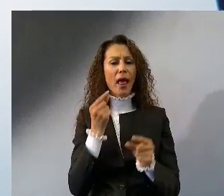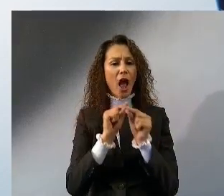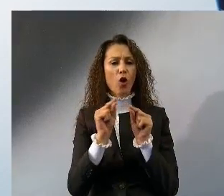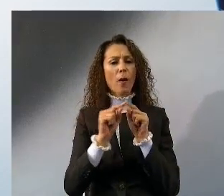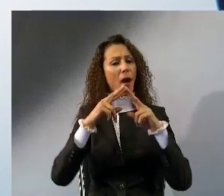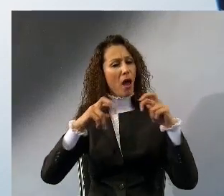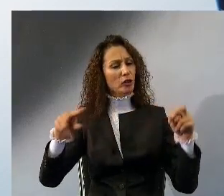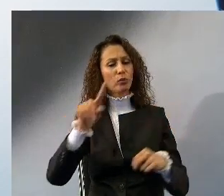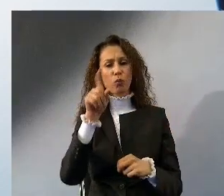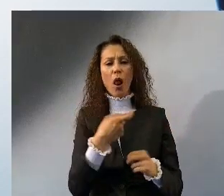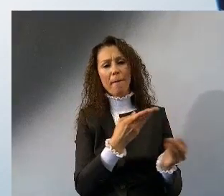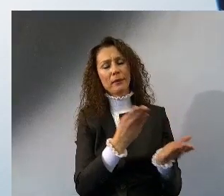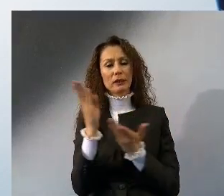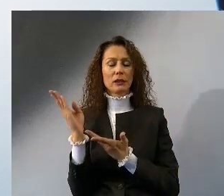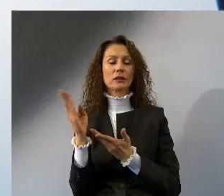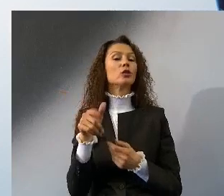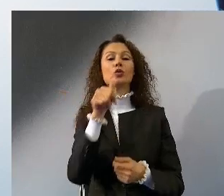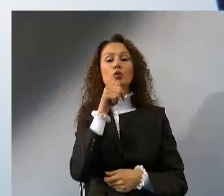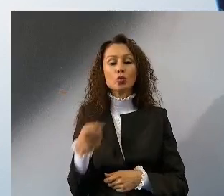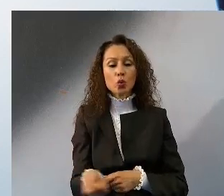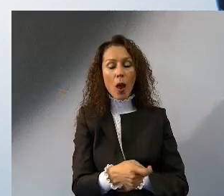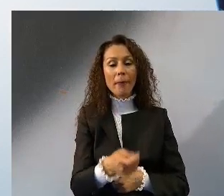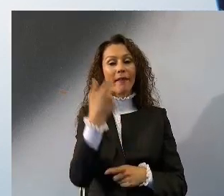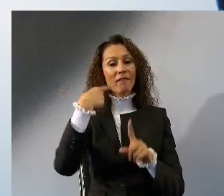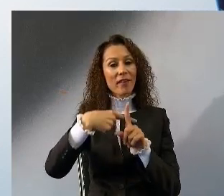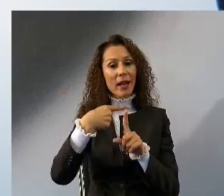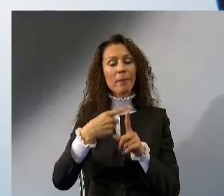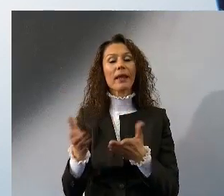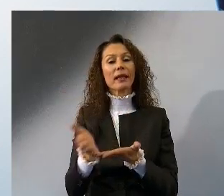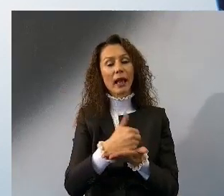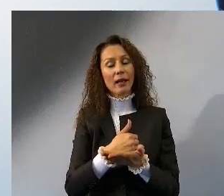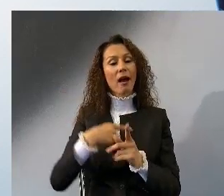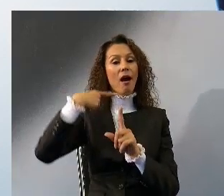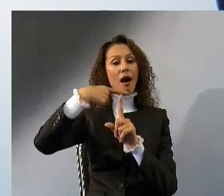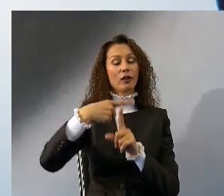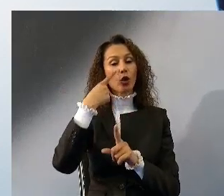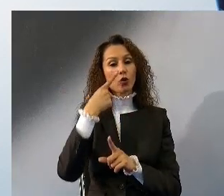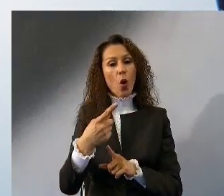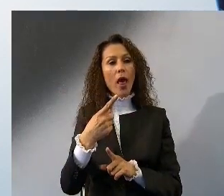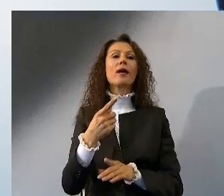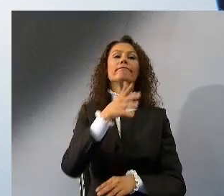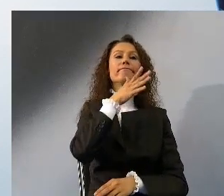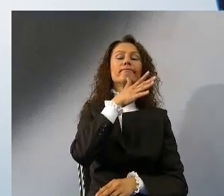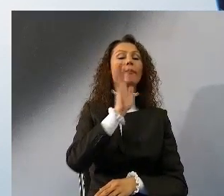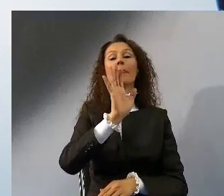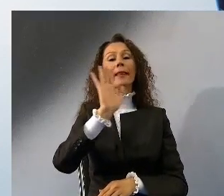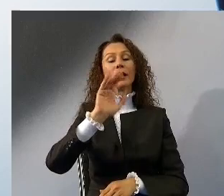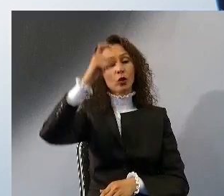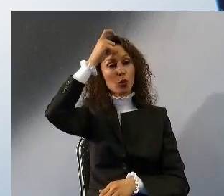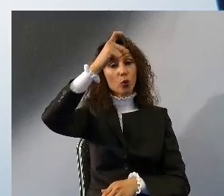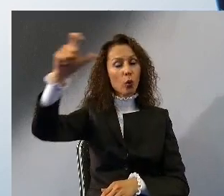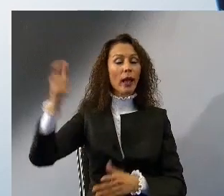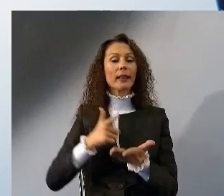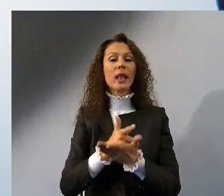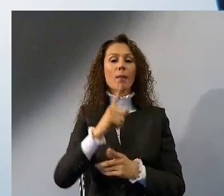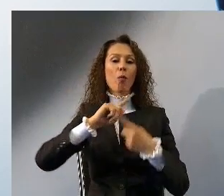araştırıp bulabilirsiniz. Yani sulamanın verimi ve geliri arttığına dair ön yargıdan Türkiye'nin tarım politikasını